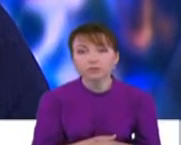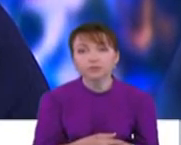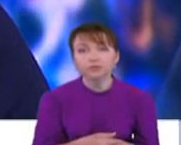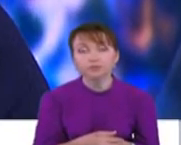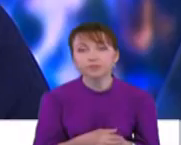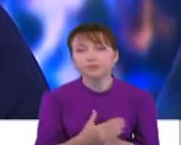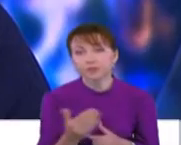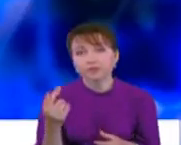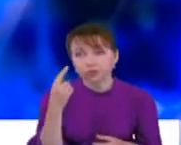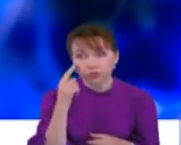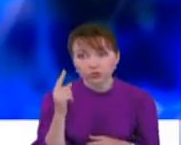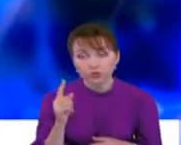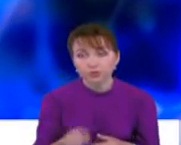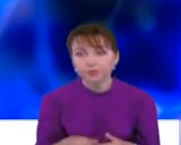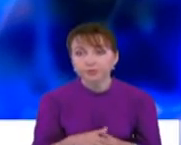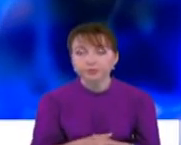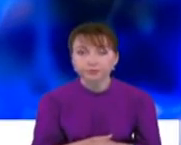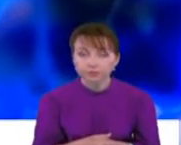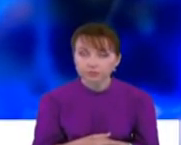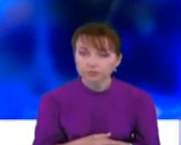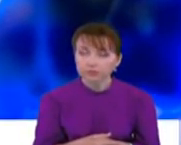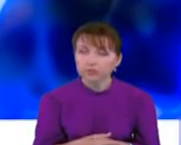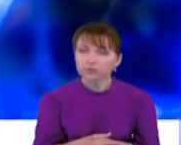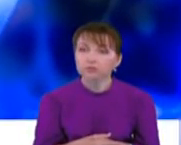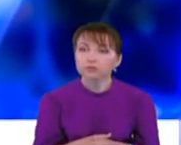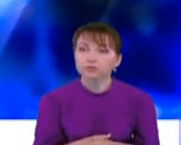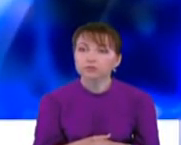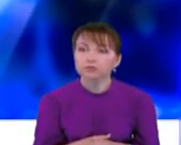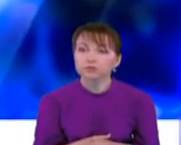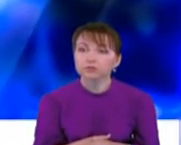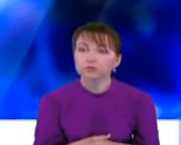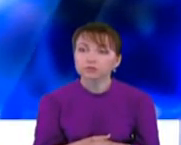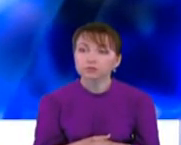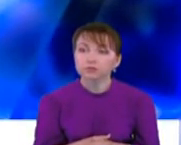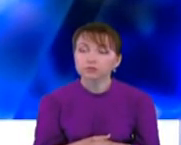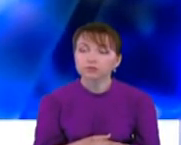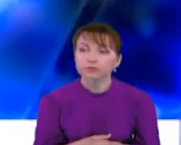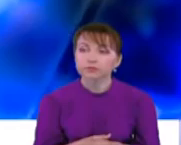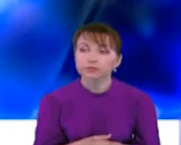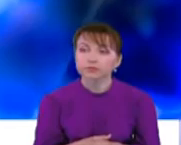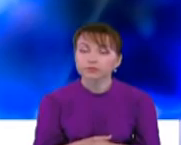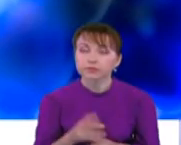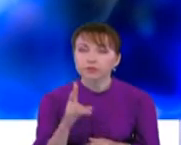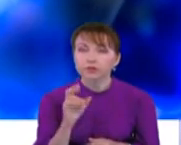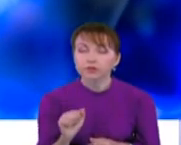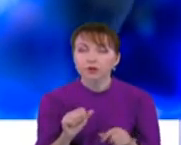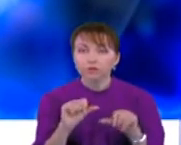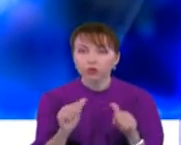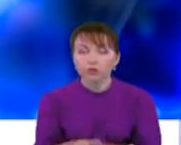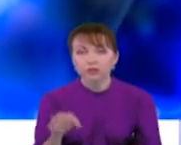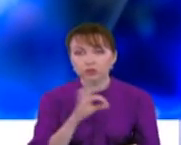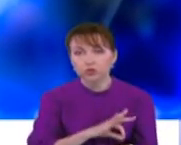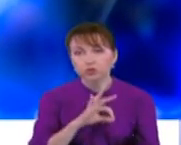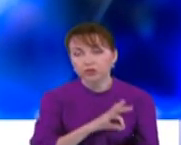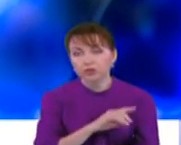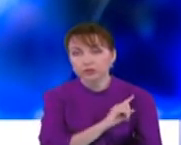ж розумієте, що конвенція Монтрю, вона, як би там не було, але на формат застосування сил